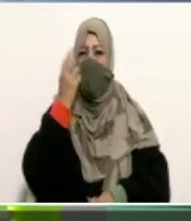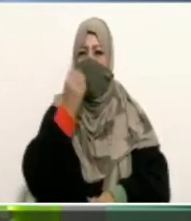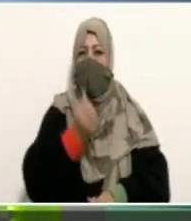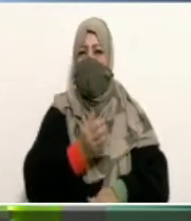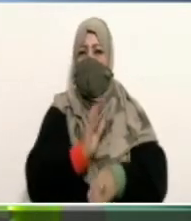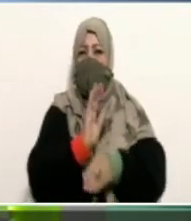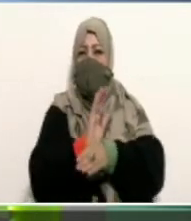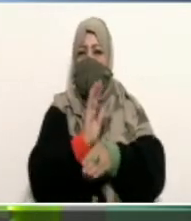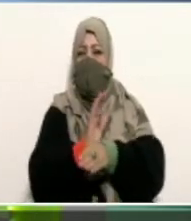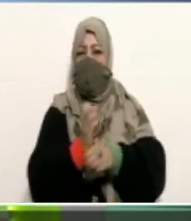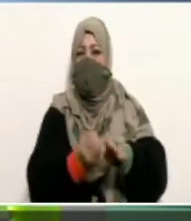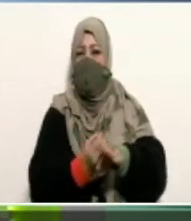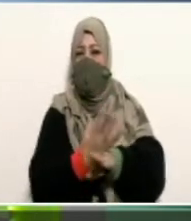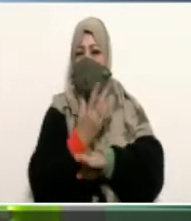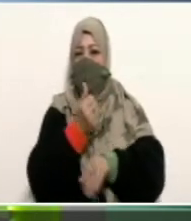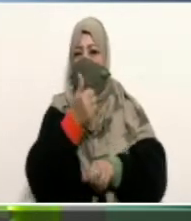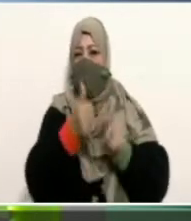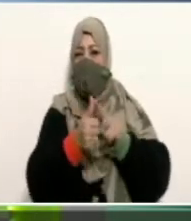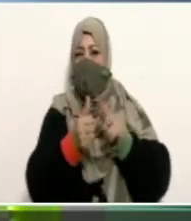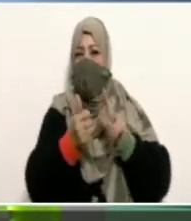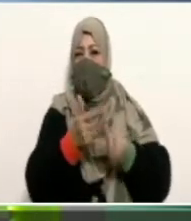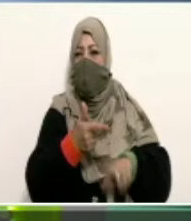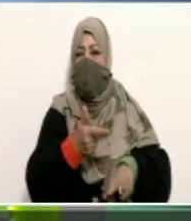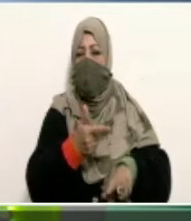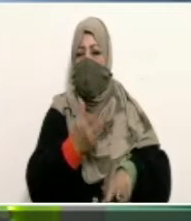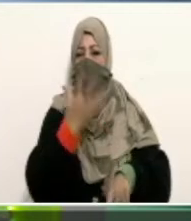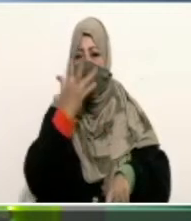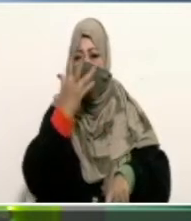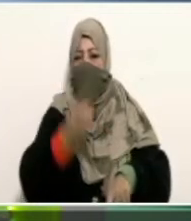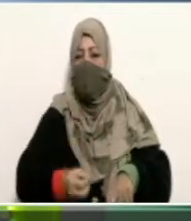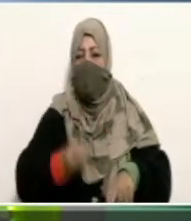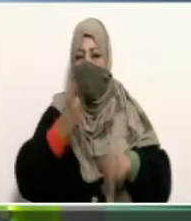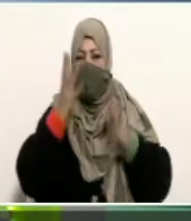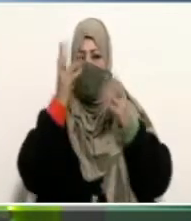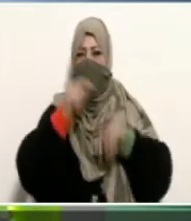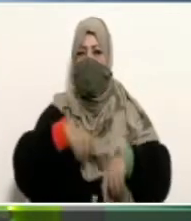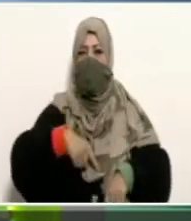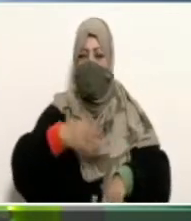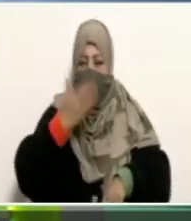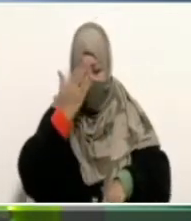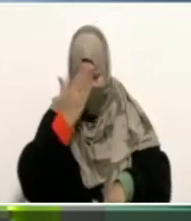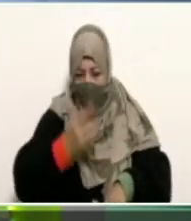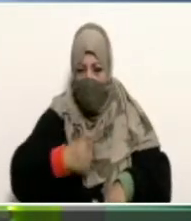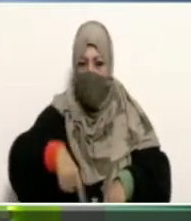آخر وقت قيام الليل. أيوه. عم واضح سؤالك إن شاء الله.